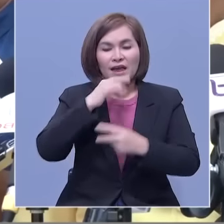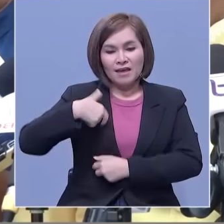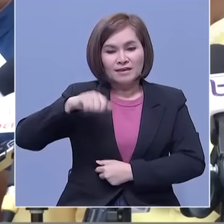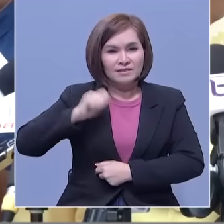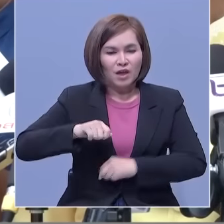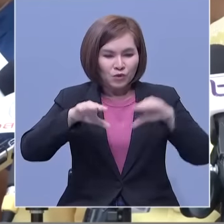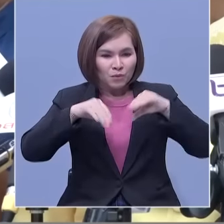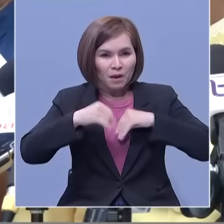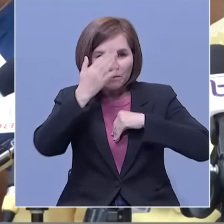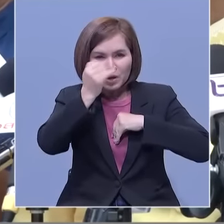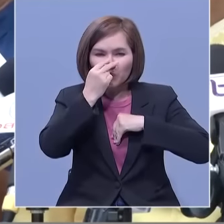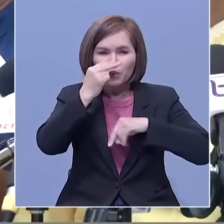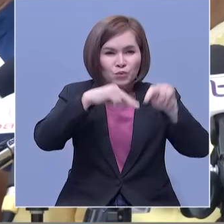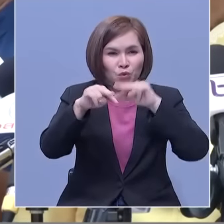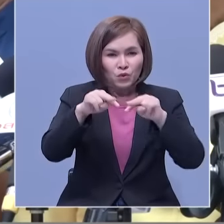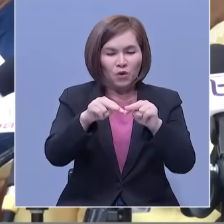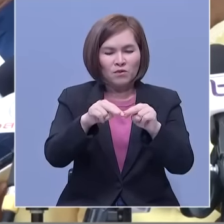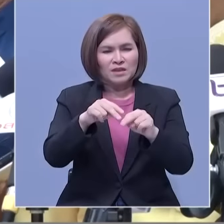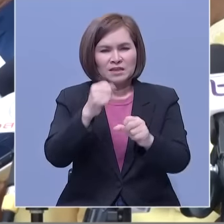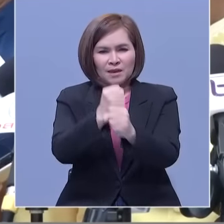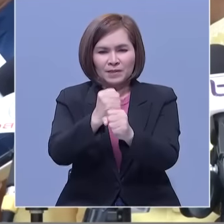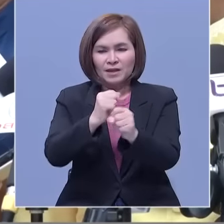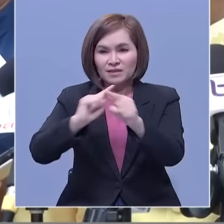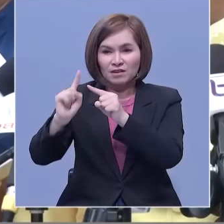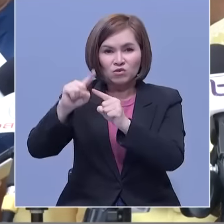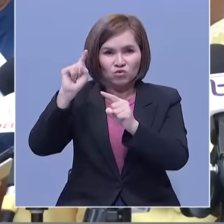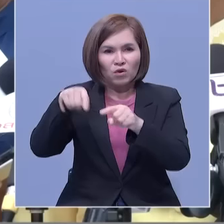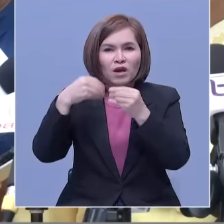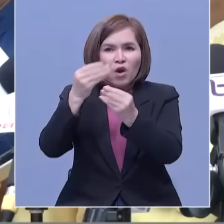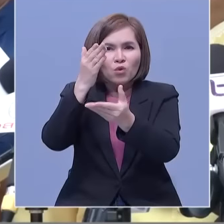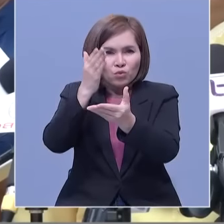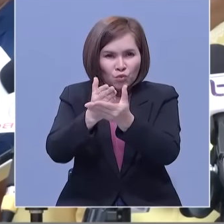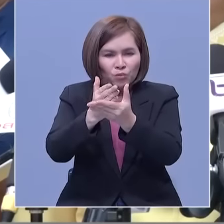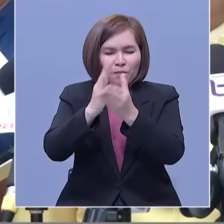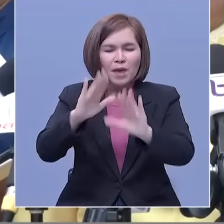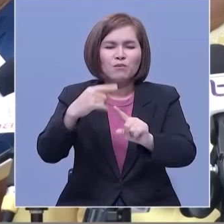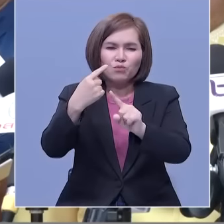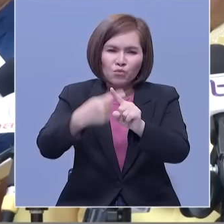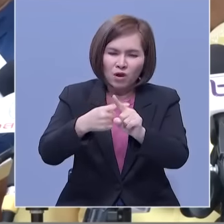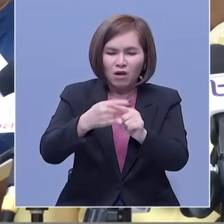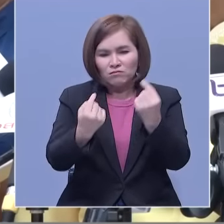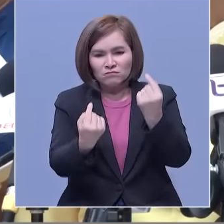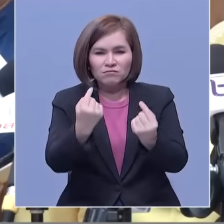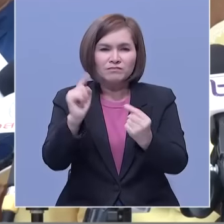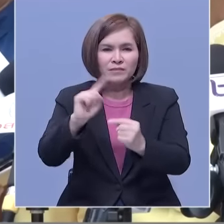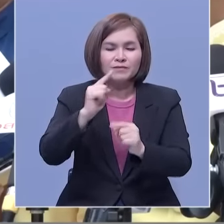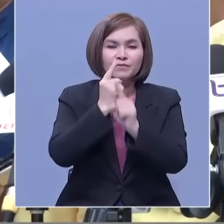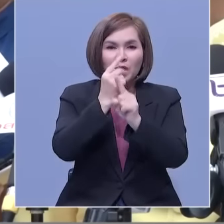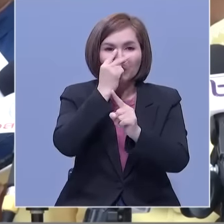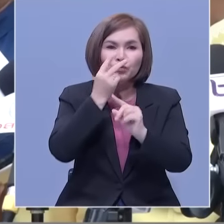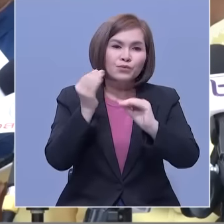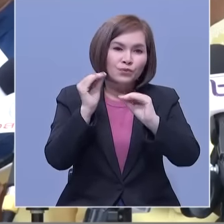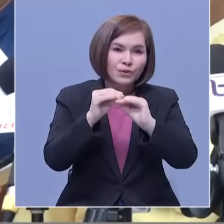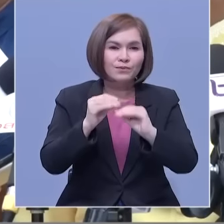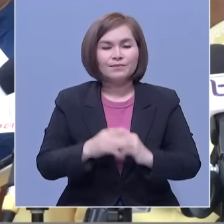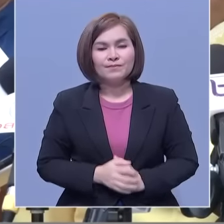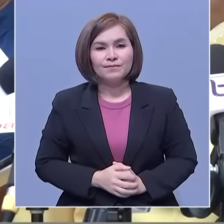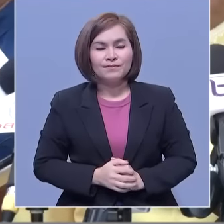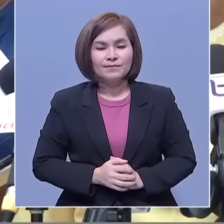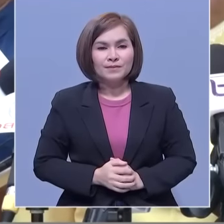คำถามคือจะต้องมีการสั่งให้ยุติการปฏิบัติหน้าที่ไว้ก่อนหรือไม่อย่างไรนะครับเพราะฉะนั้นต้องติดตามกันใช่แล้วเดี๋ยววันนี้เนี่ย